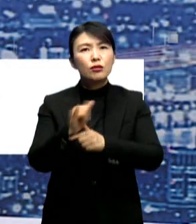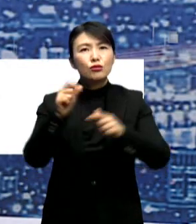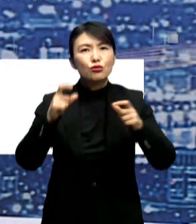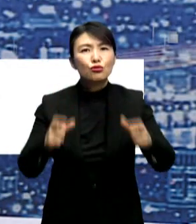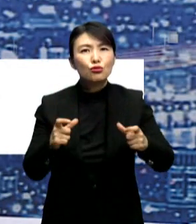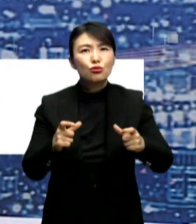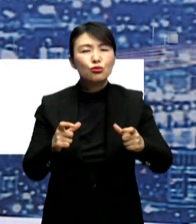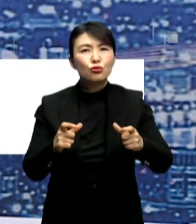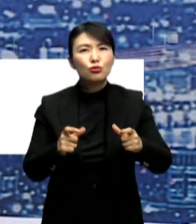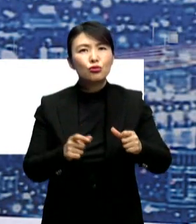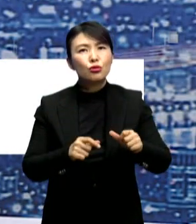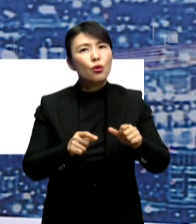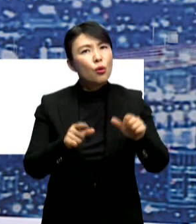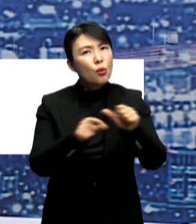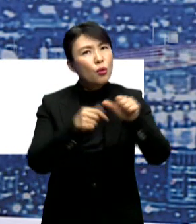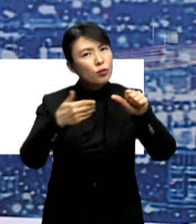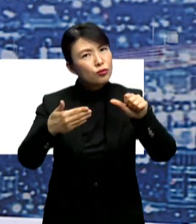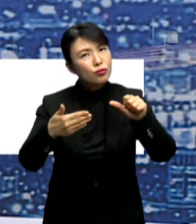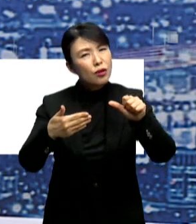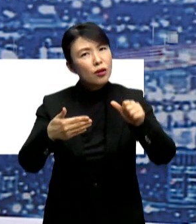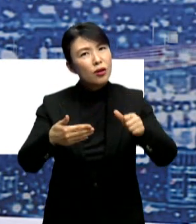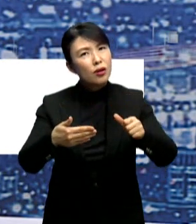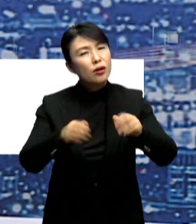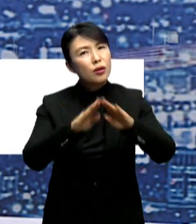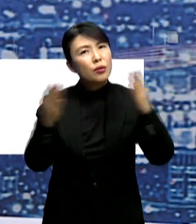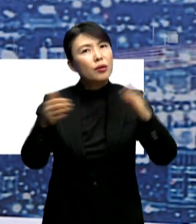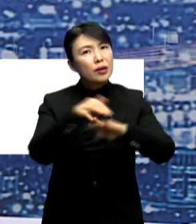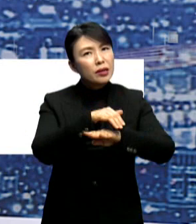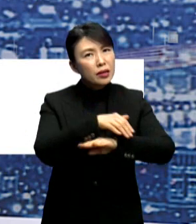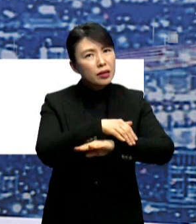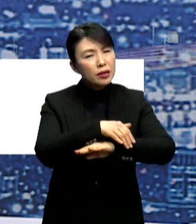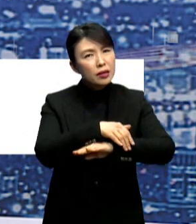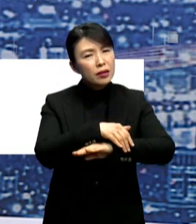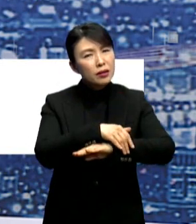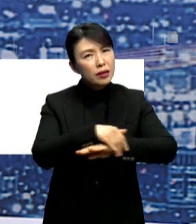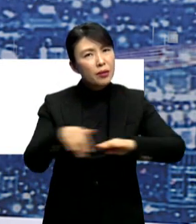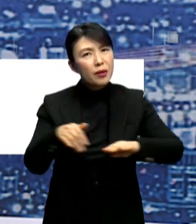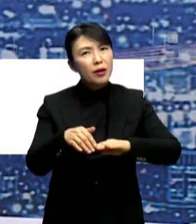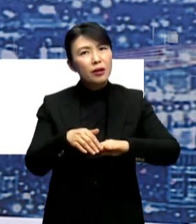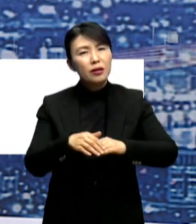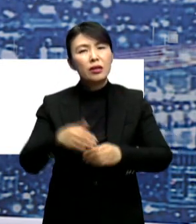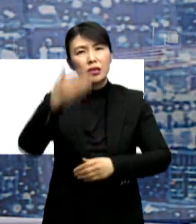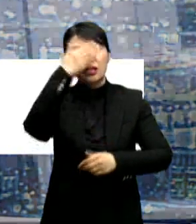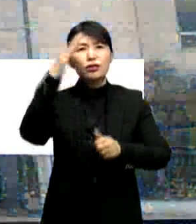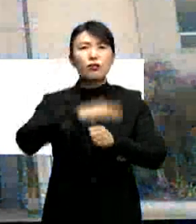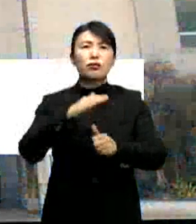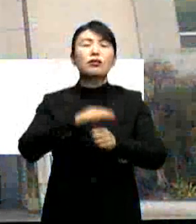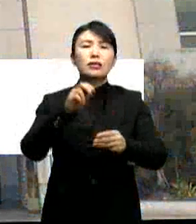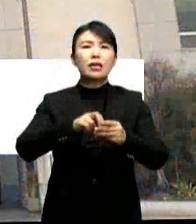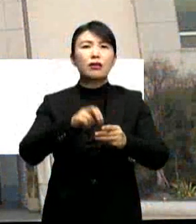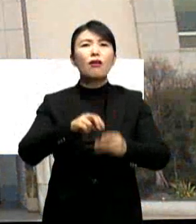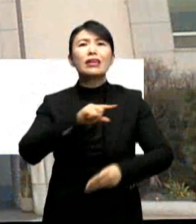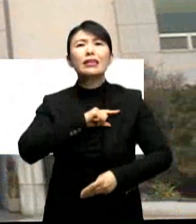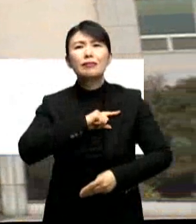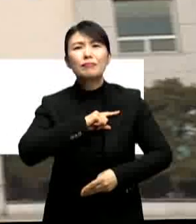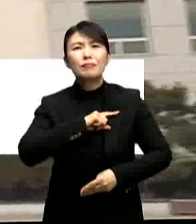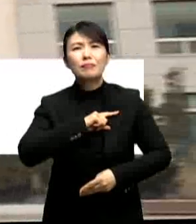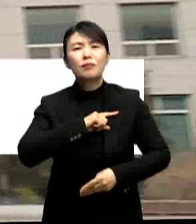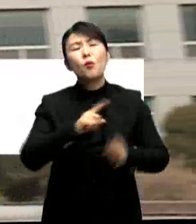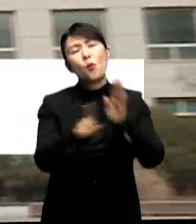연수구가 오는 9월 개관 예정인 청년복합공간 가칭 연수 청년센터에 대한 명칭 공모를